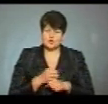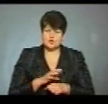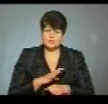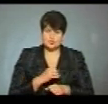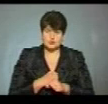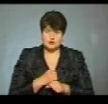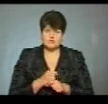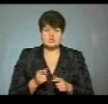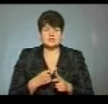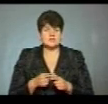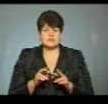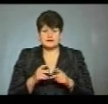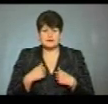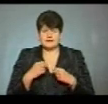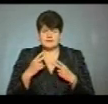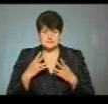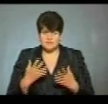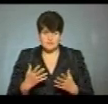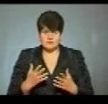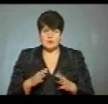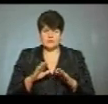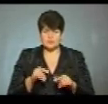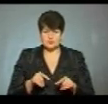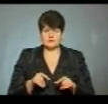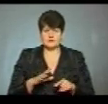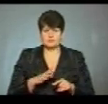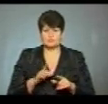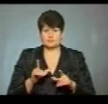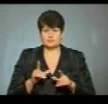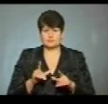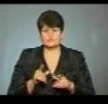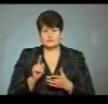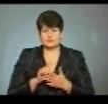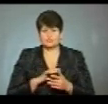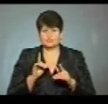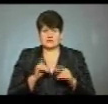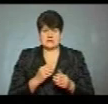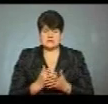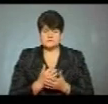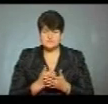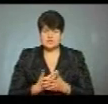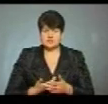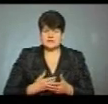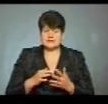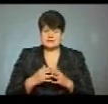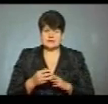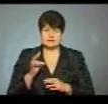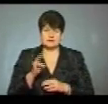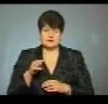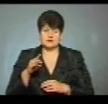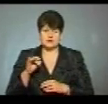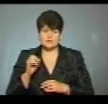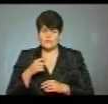роботі було, чи як там, я не знаю. Ну, справа в тому, що він також змушений був поїхати на заробітки. Жителька села Наталія Трачук каже,